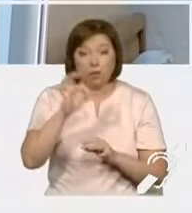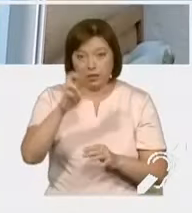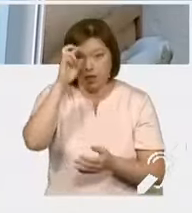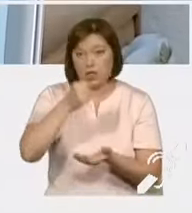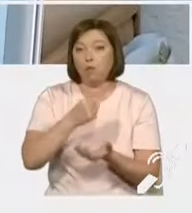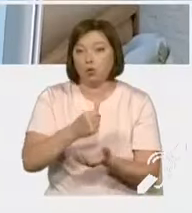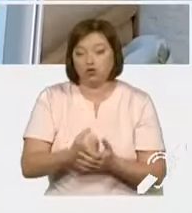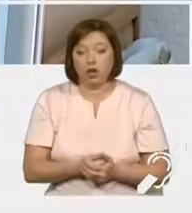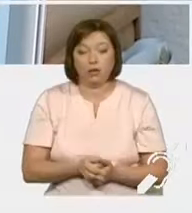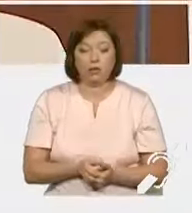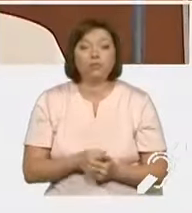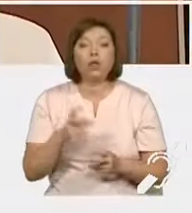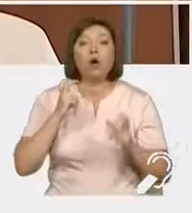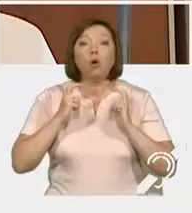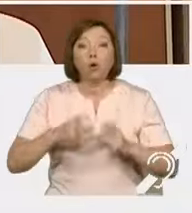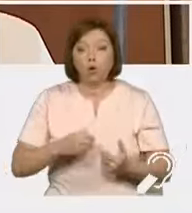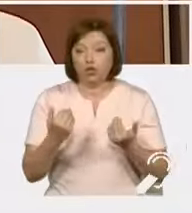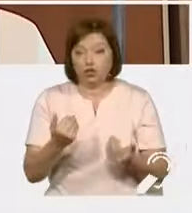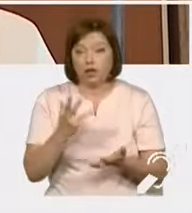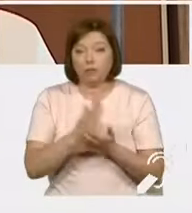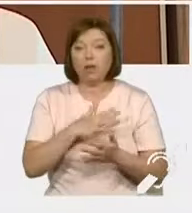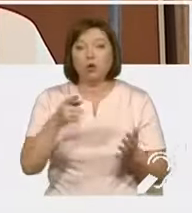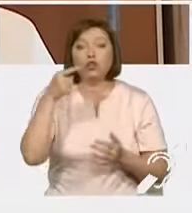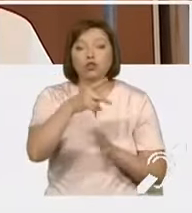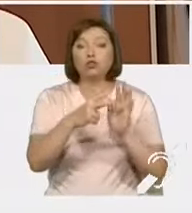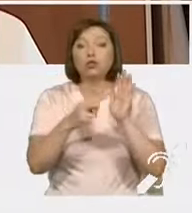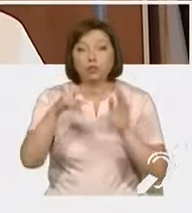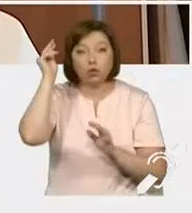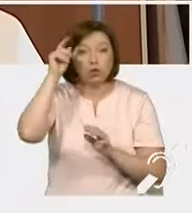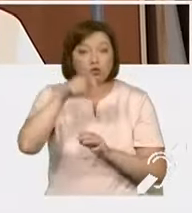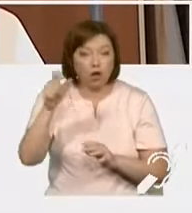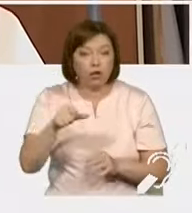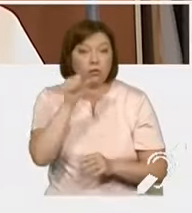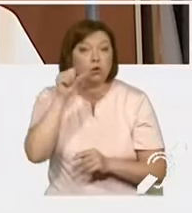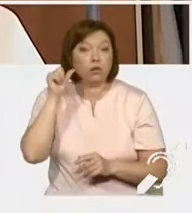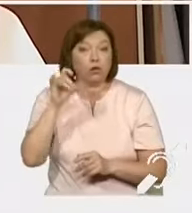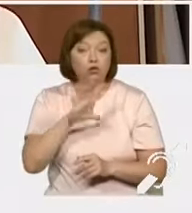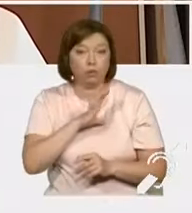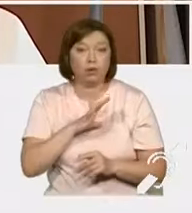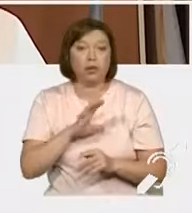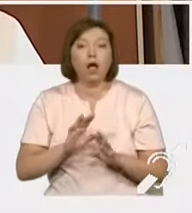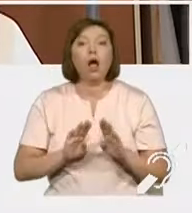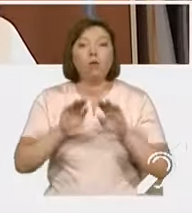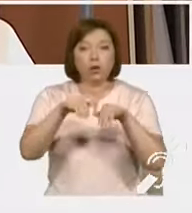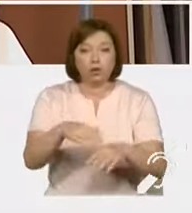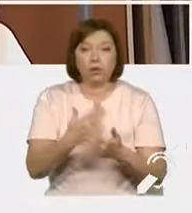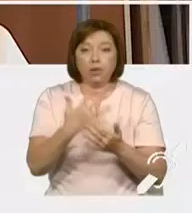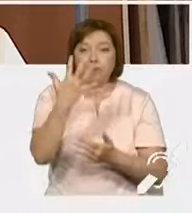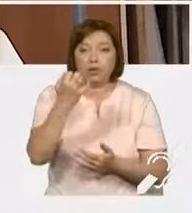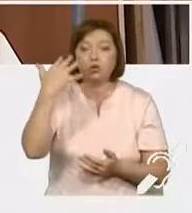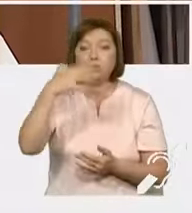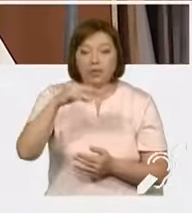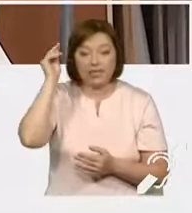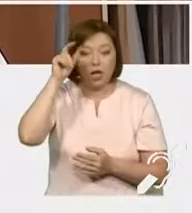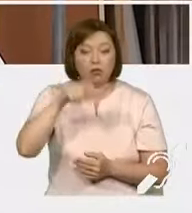buget. Colegiul la moment are peste 1700 de elevi. Anul trecut am avut o admitere de circa 550